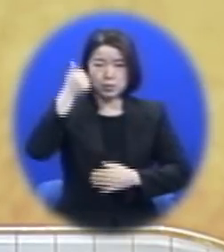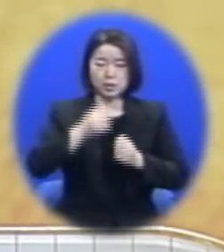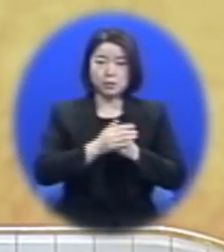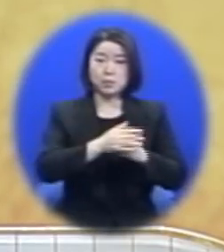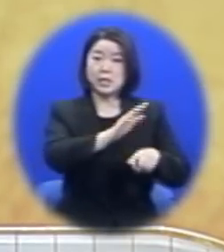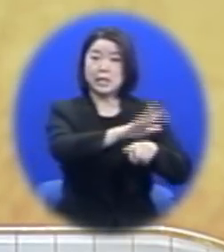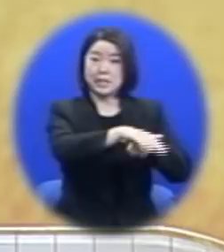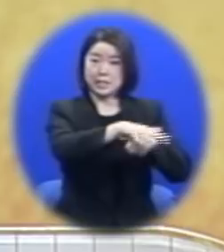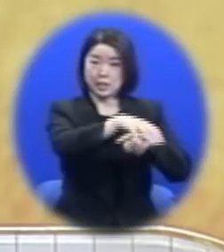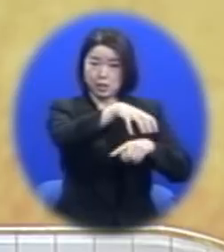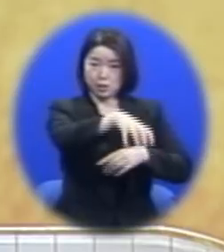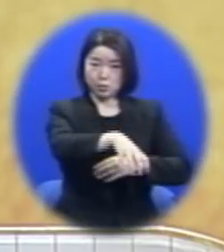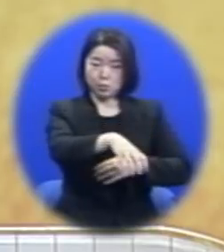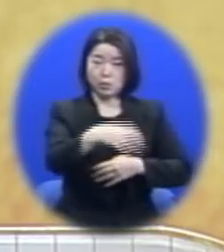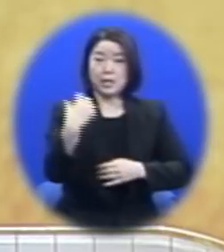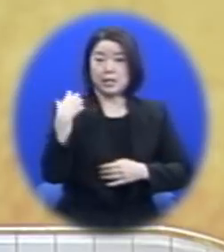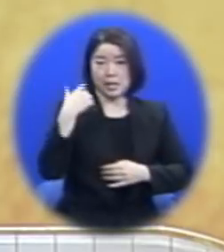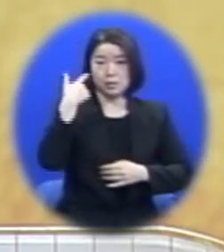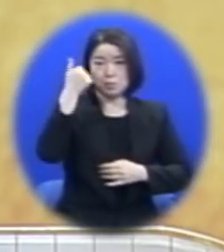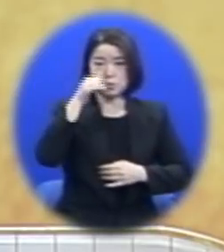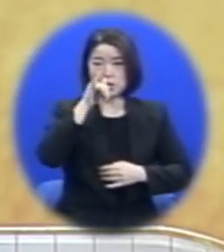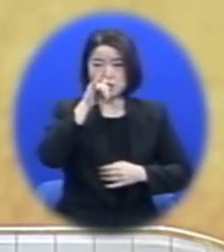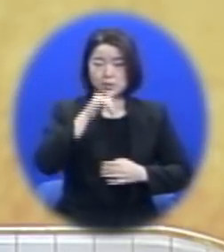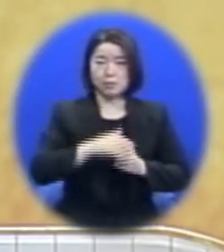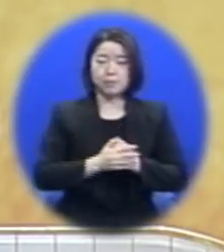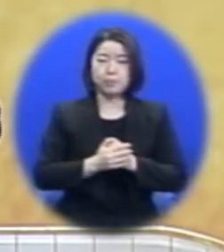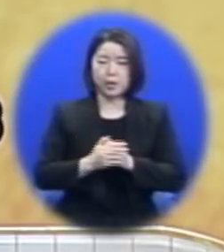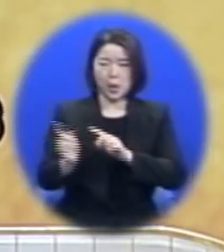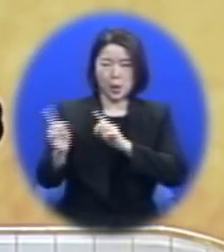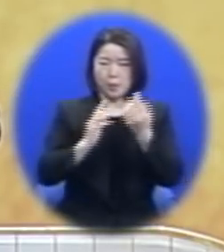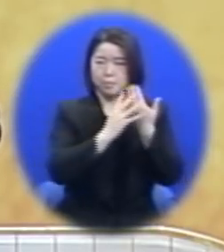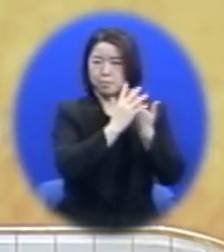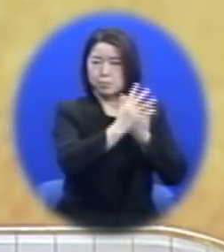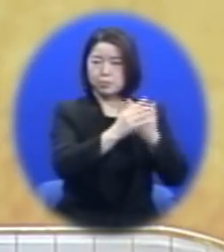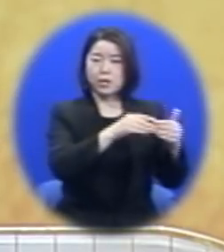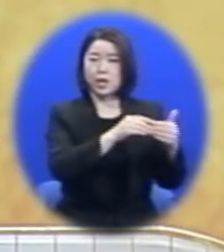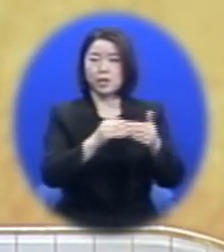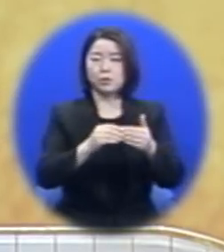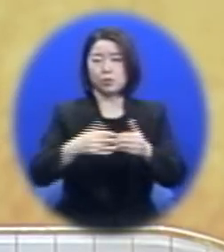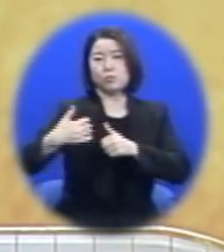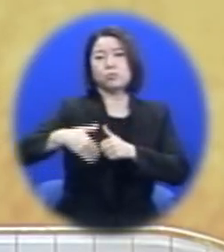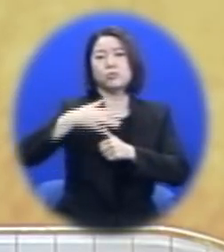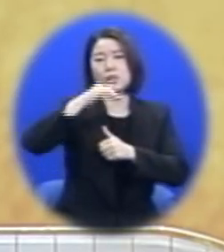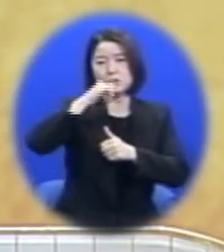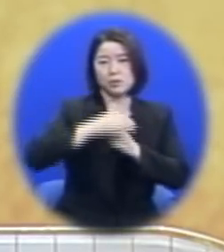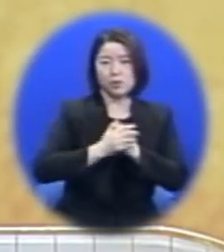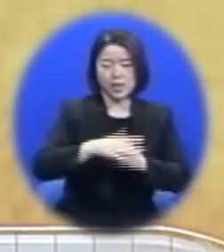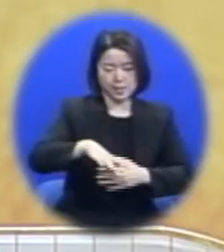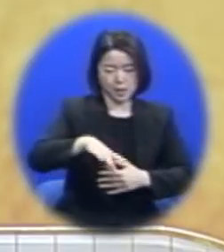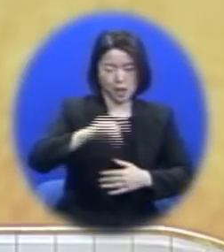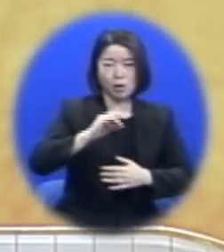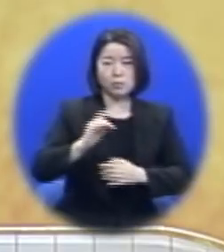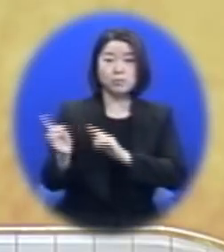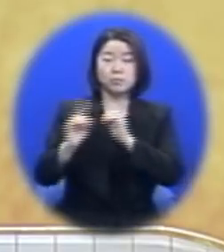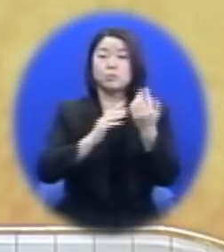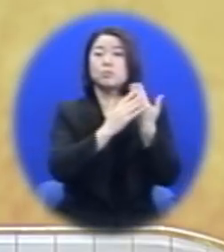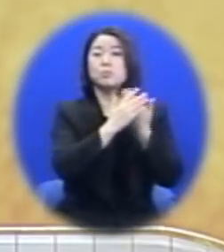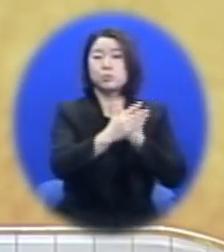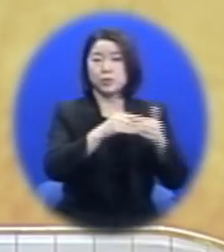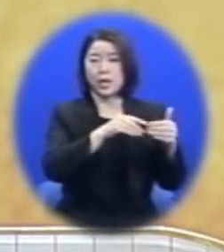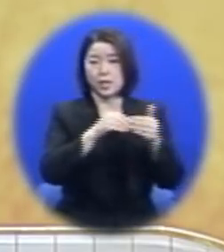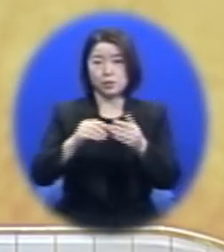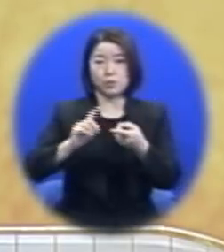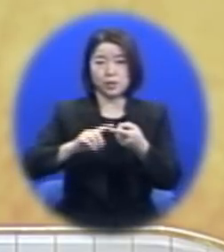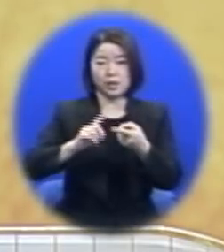시골교회 담임자이신데 부흥의 인도를 요청해 오셨어요. 첫 번째 부흥의 인도에